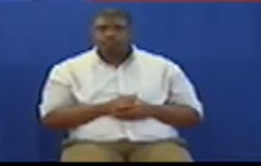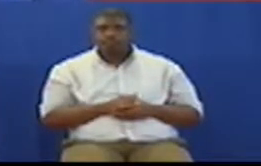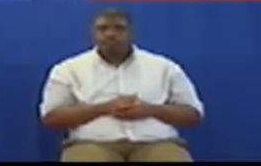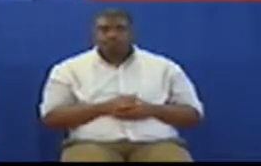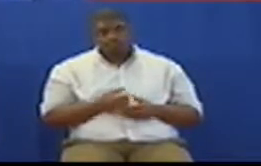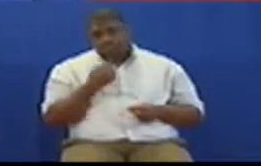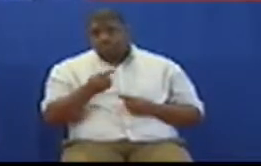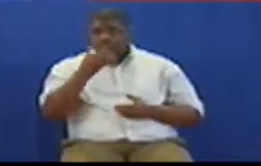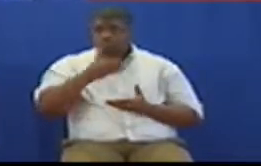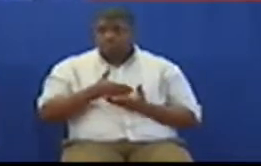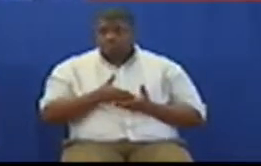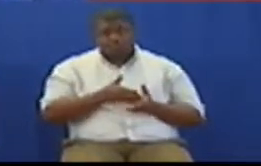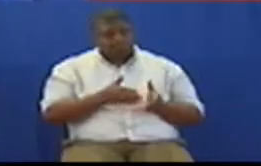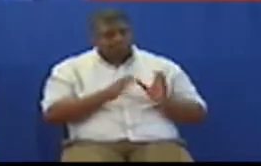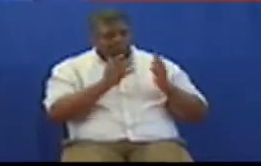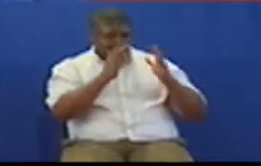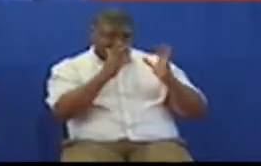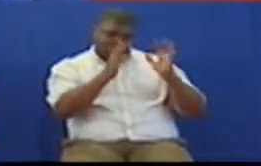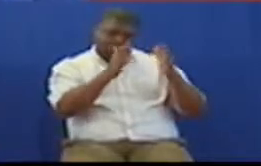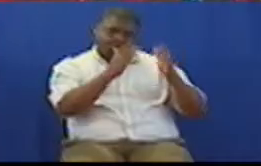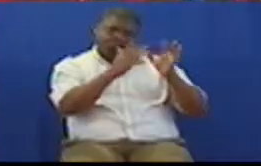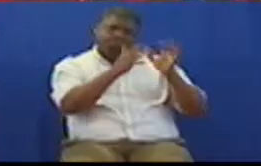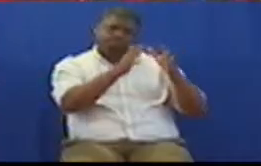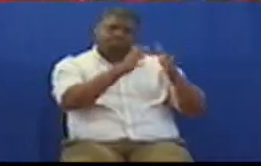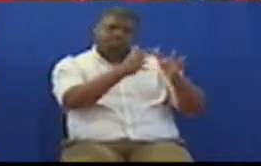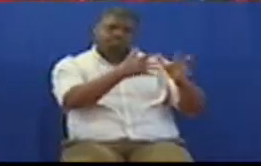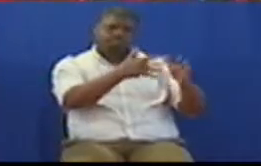kwa kweli anastahili makofi ya bunge zima. Mimi naomba tumpigieni makofi.